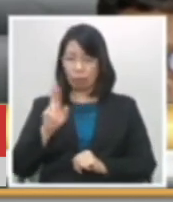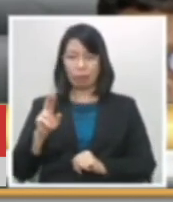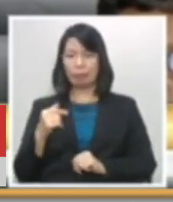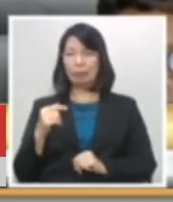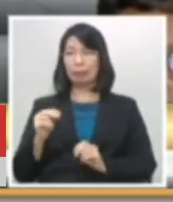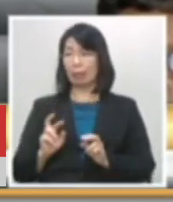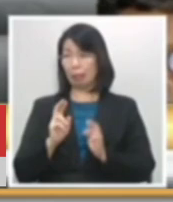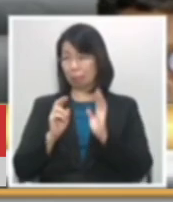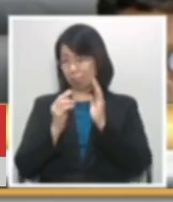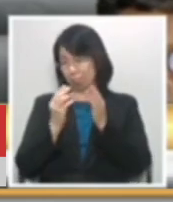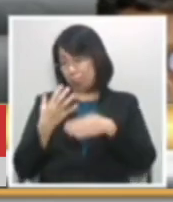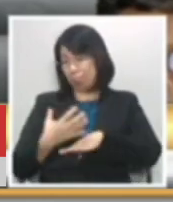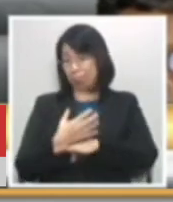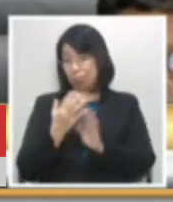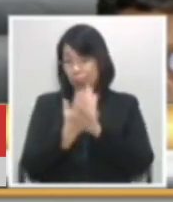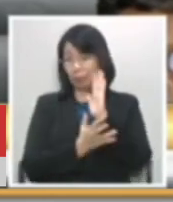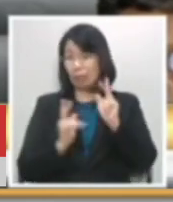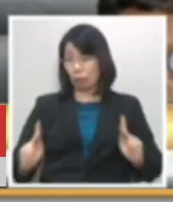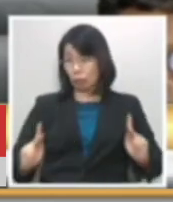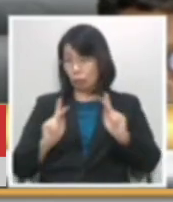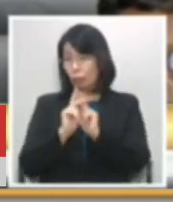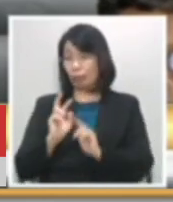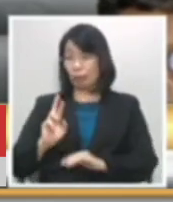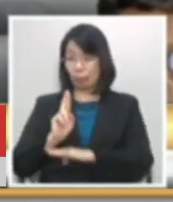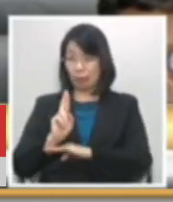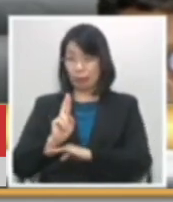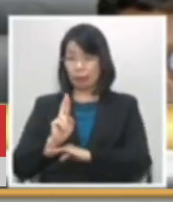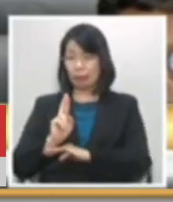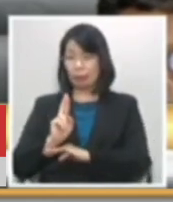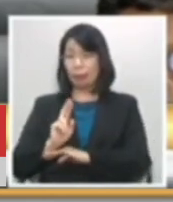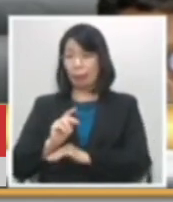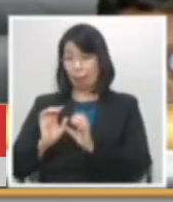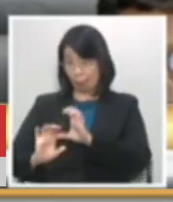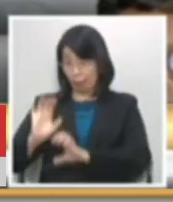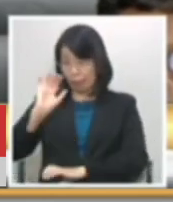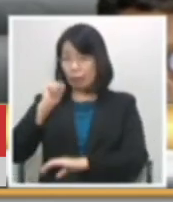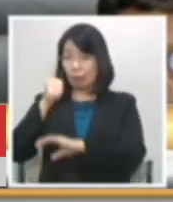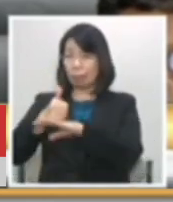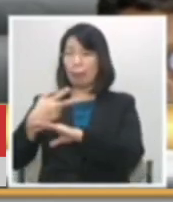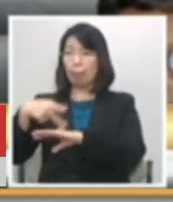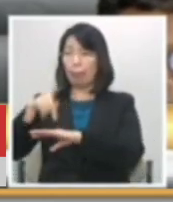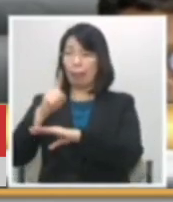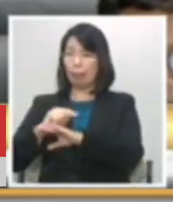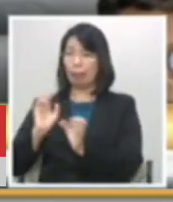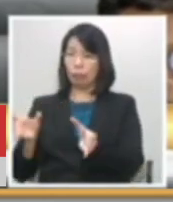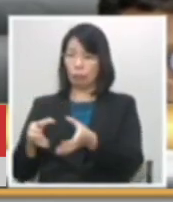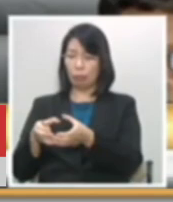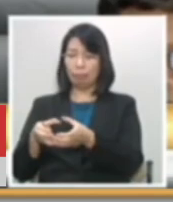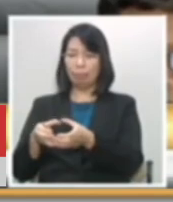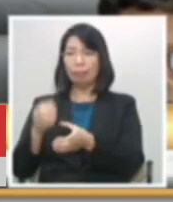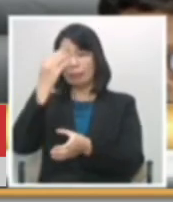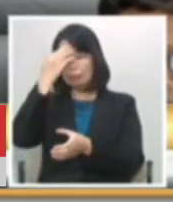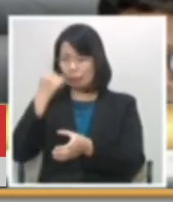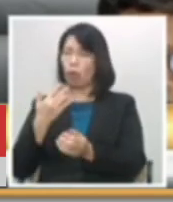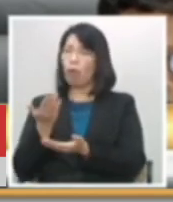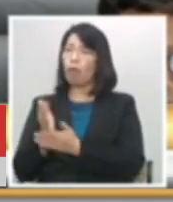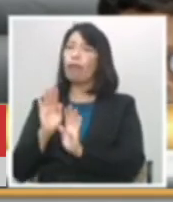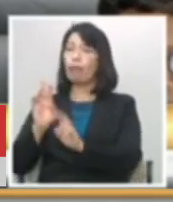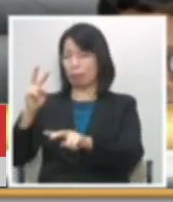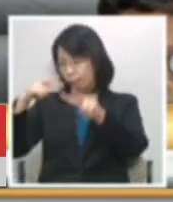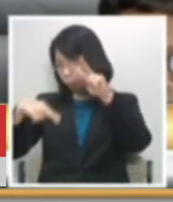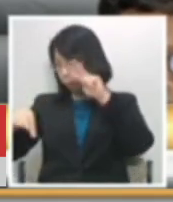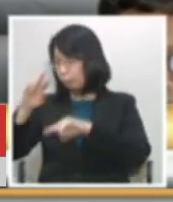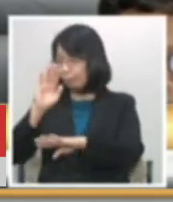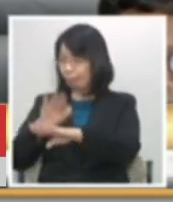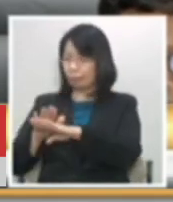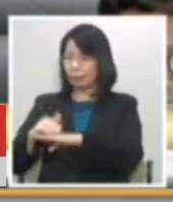ซึ่งมีรัฐมนตรีว่าการกระทรวงมหาดไทยเป็นประธานท่านตรวจสอบดูสิครับว่าผลงานที่ผ่านมาช